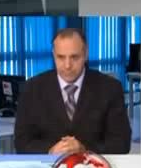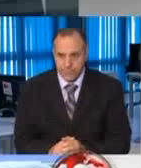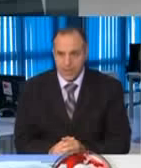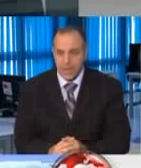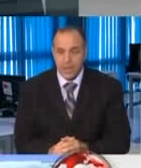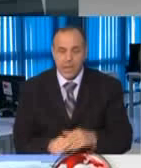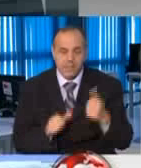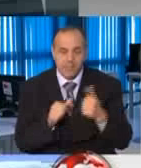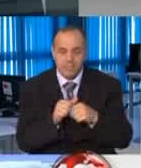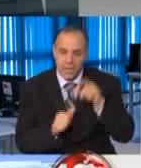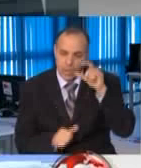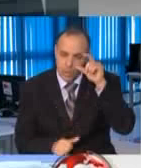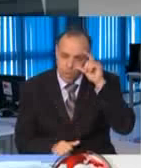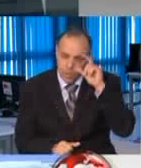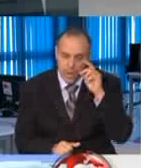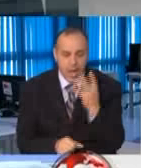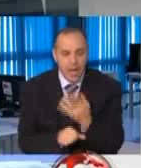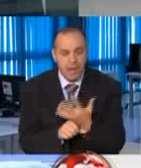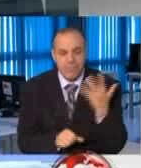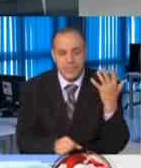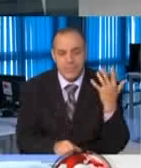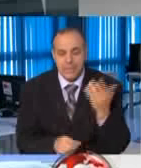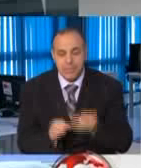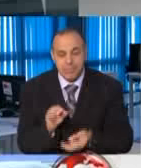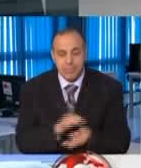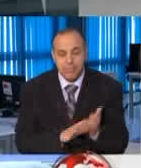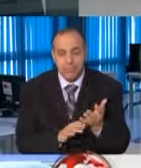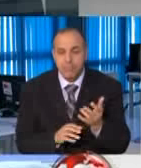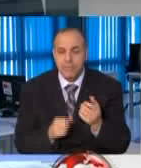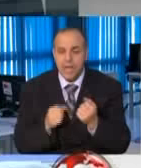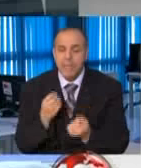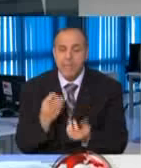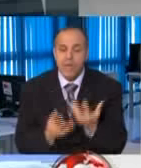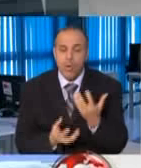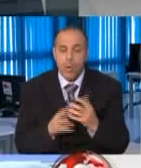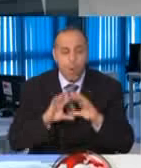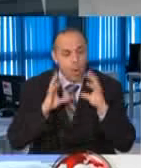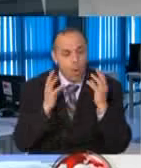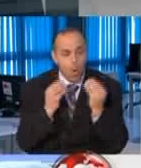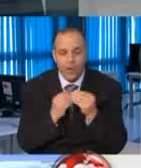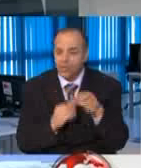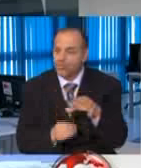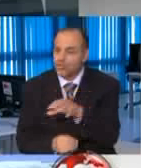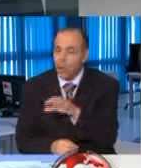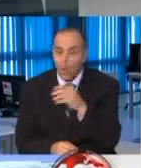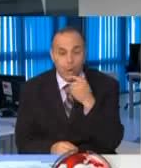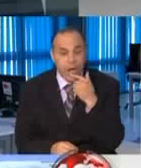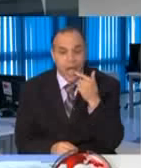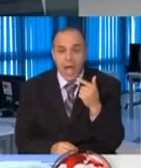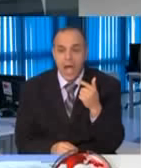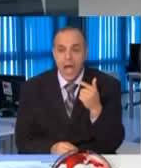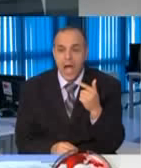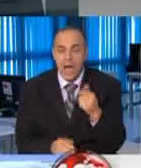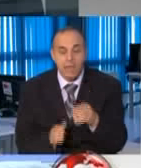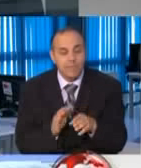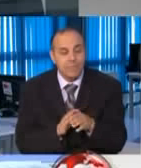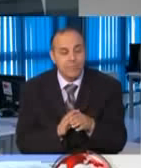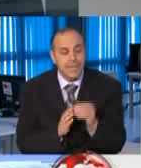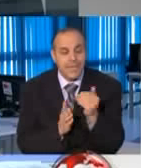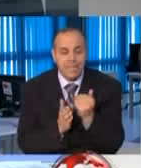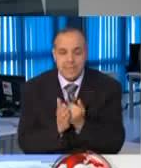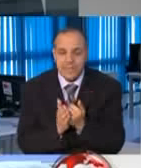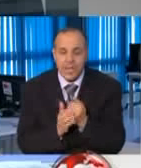إذن تحيي سيدي بوزيد الذكرى الخامسة لاندلاع شرارة الثورة وسط إجماع من أهالي الجهة على أن منوال التنمية